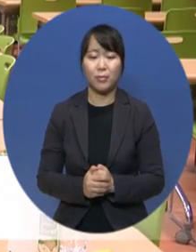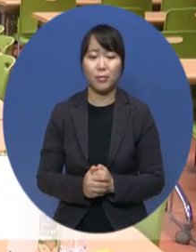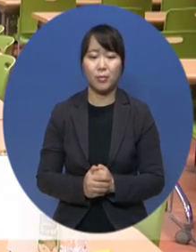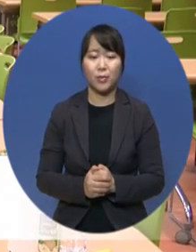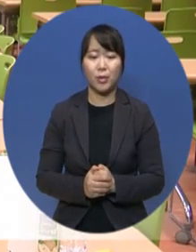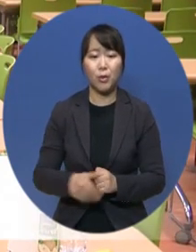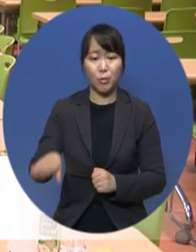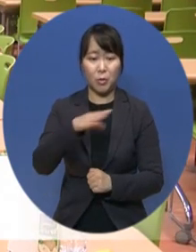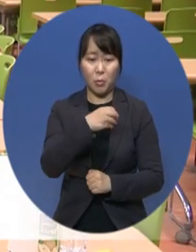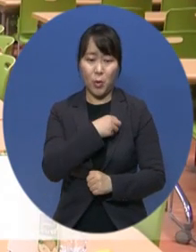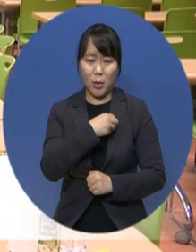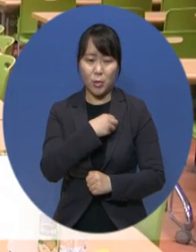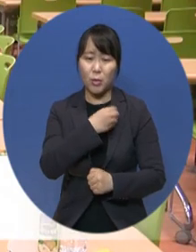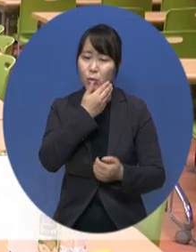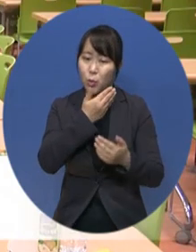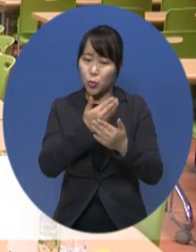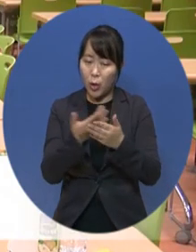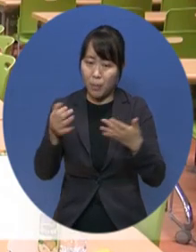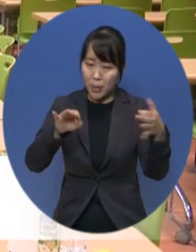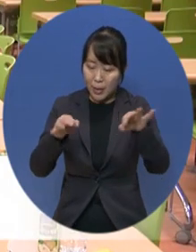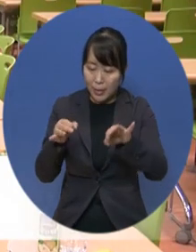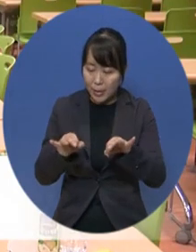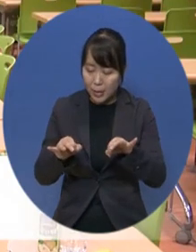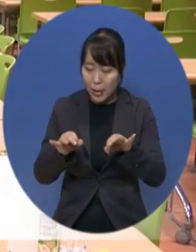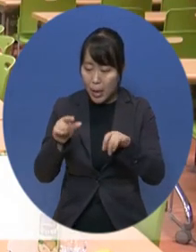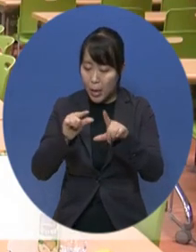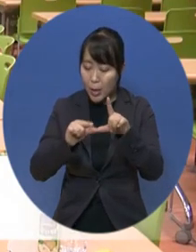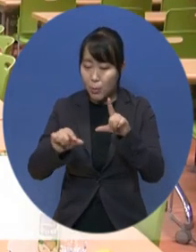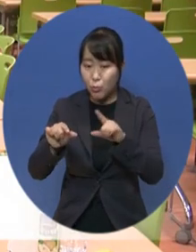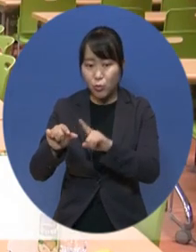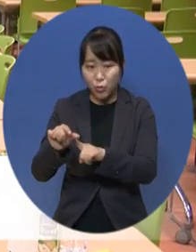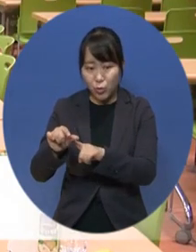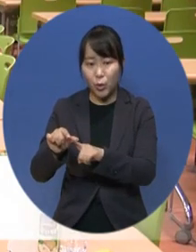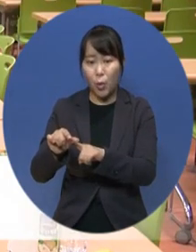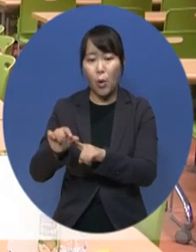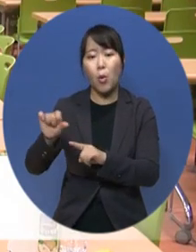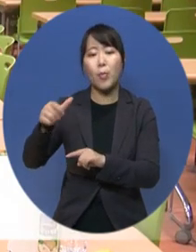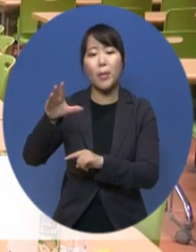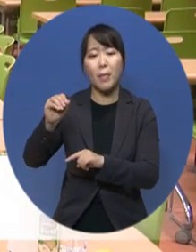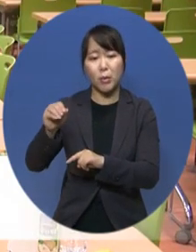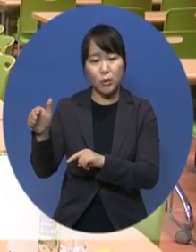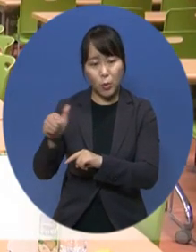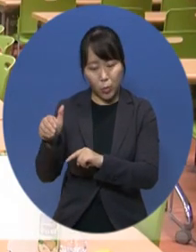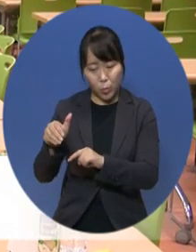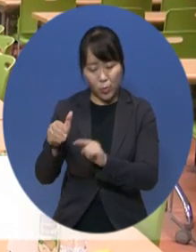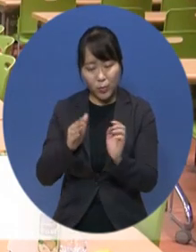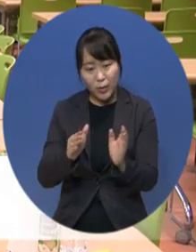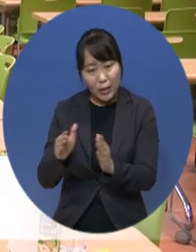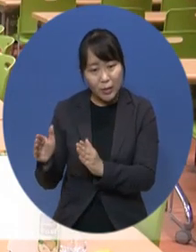조합원들이 낸 소중한 조합비지만은 그 돈의 일부에서 500만 원을 출연해서